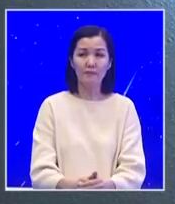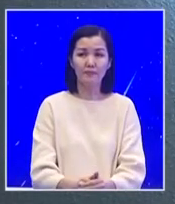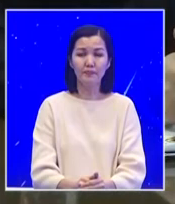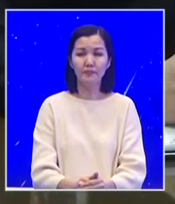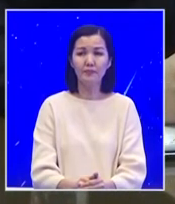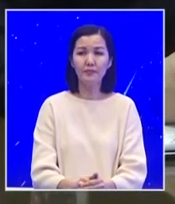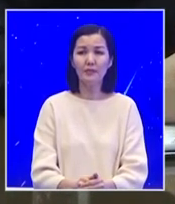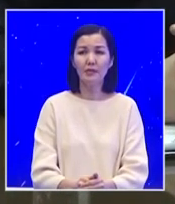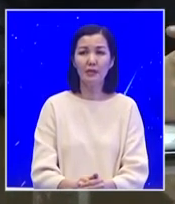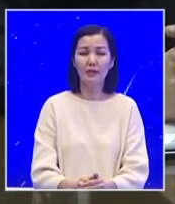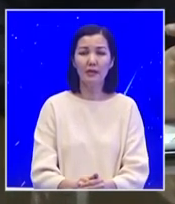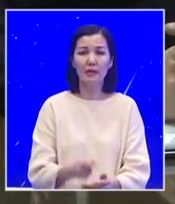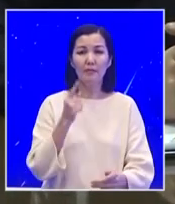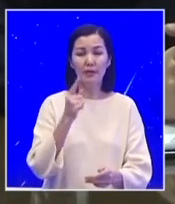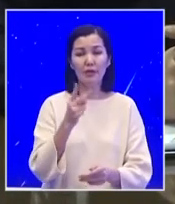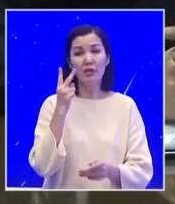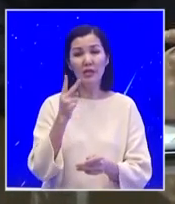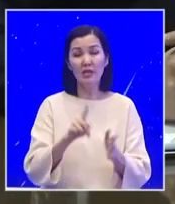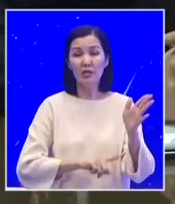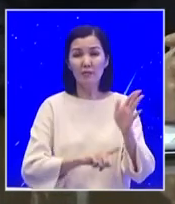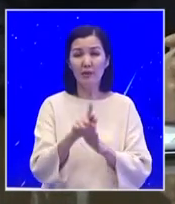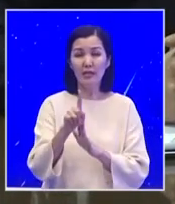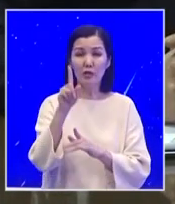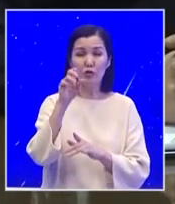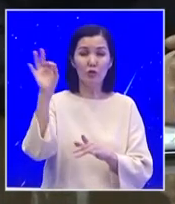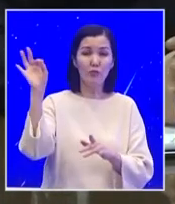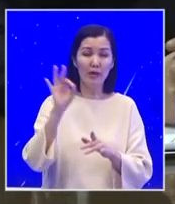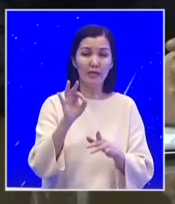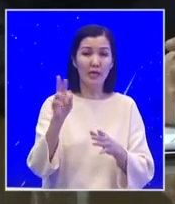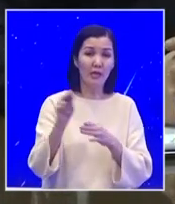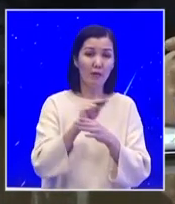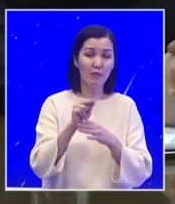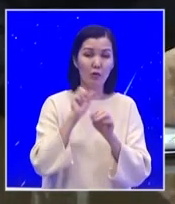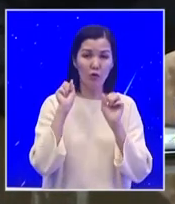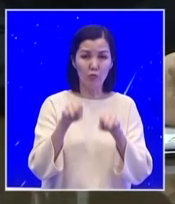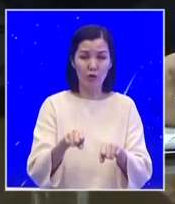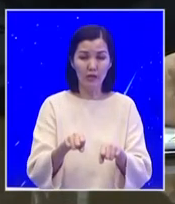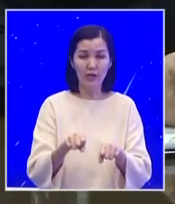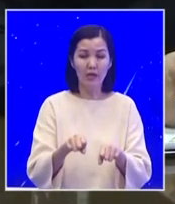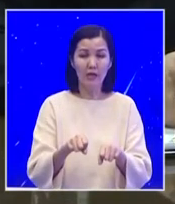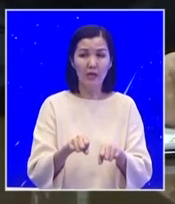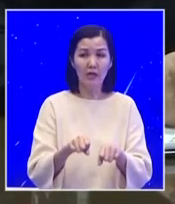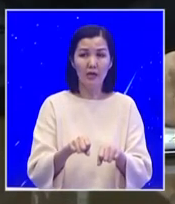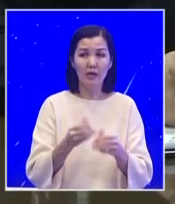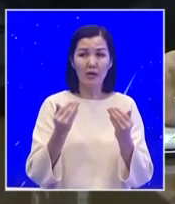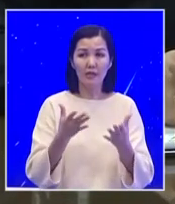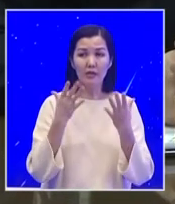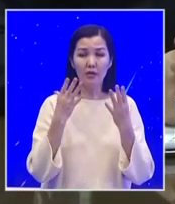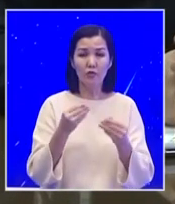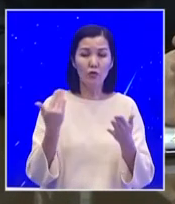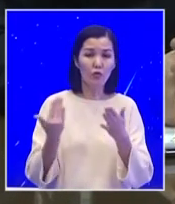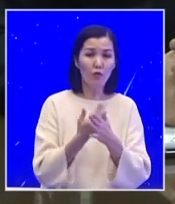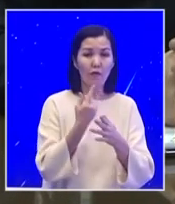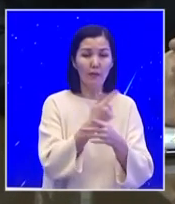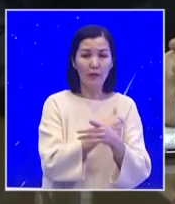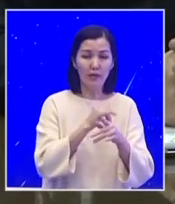онкология бірінші және екінші сатысында ол 100% емге көнетін дәрежеге жетіп отыр. Қазіргі заманауи